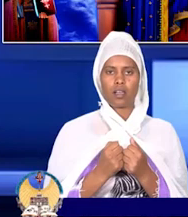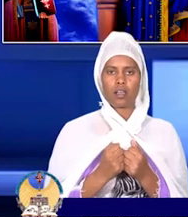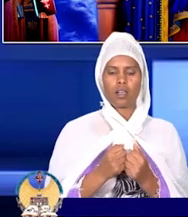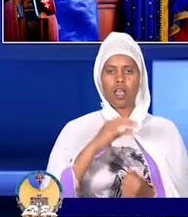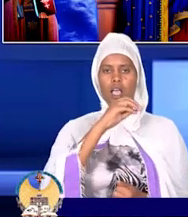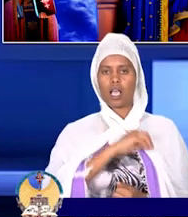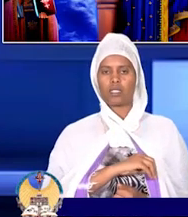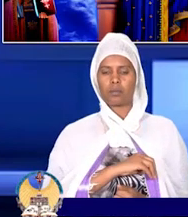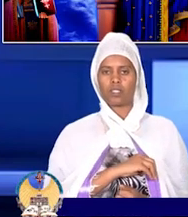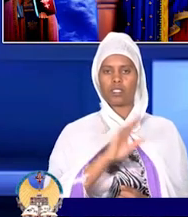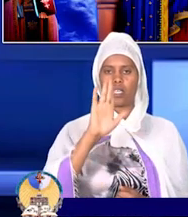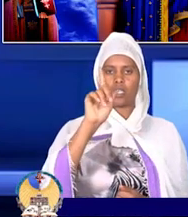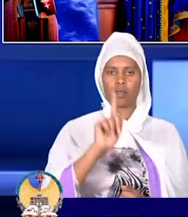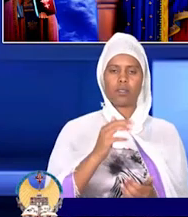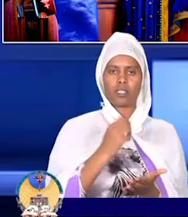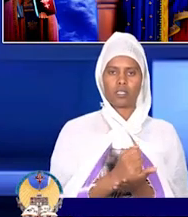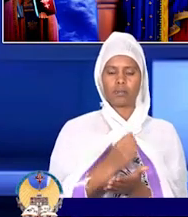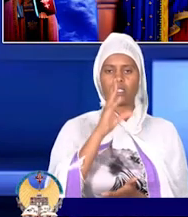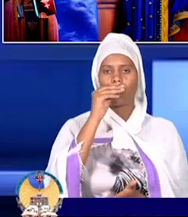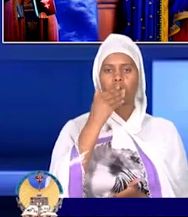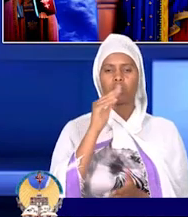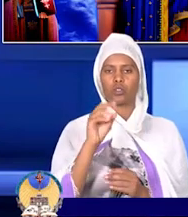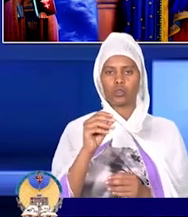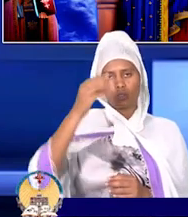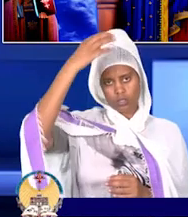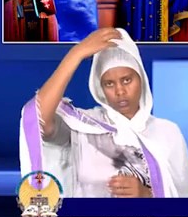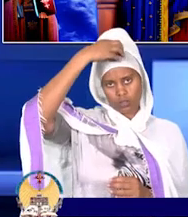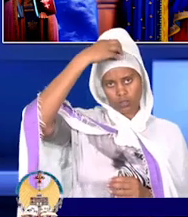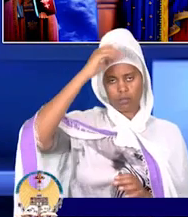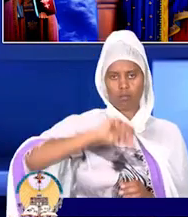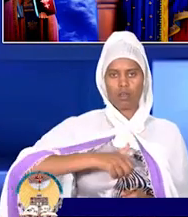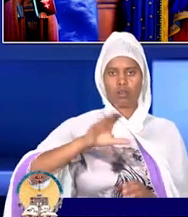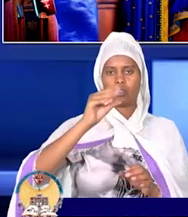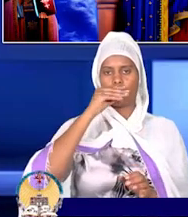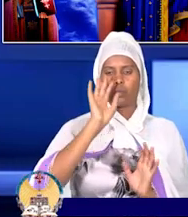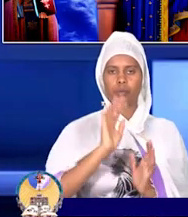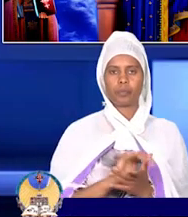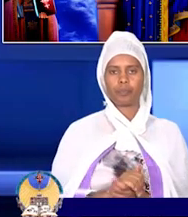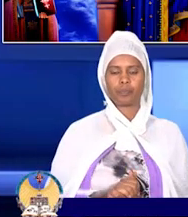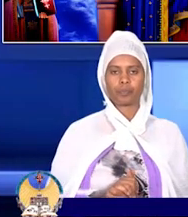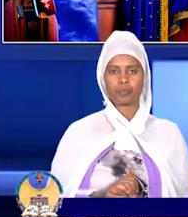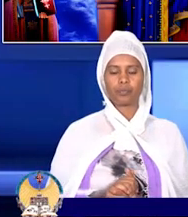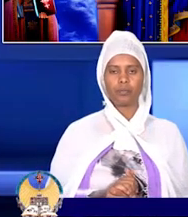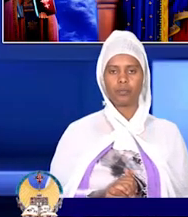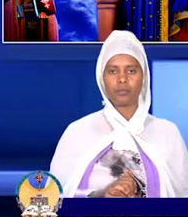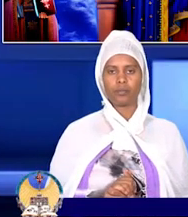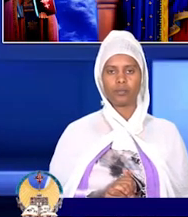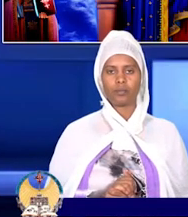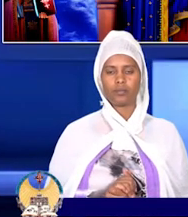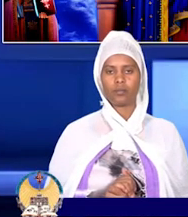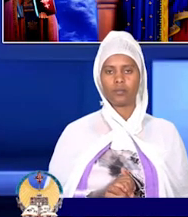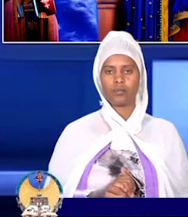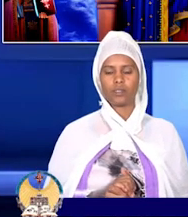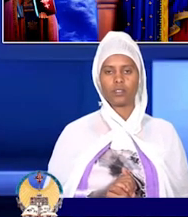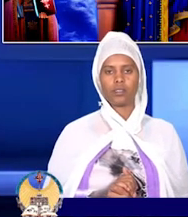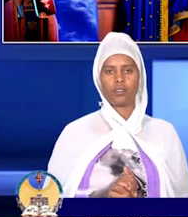ዝቅበል አስቢ ነቢ ይረክብ ተዛራቢ መን ይ ጓይታናን አምላኽናን